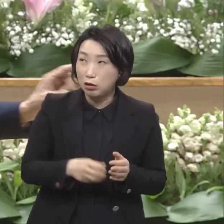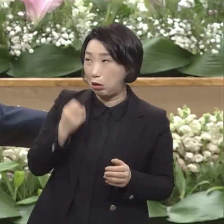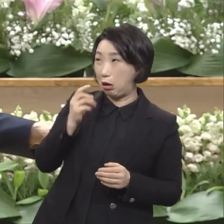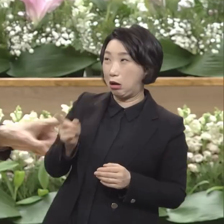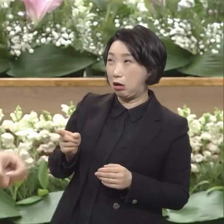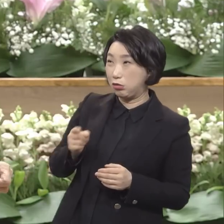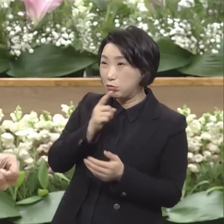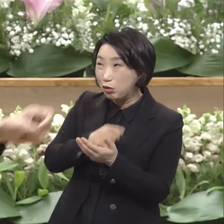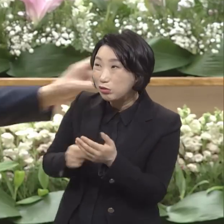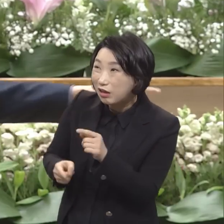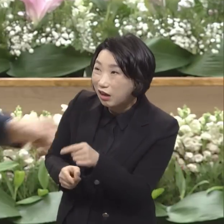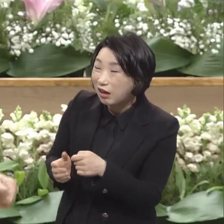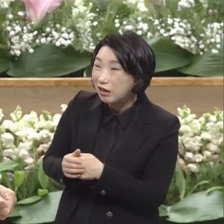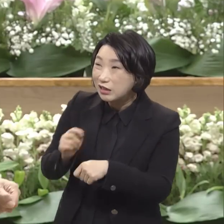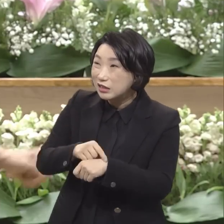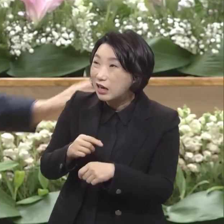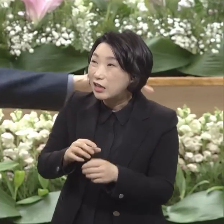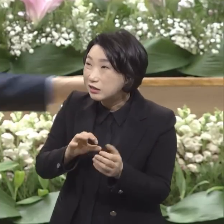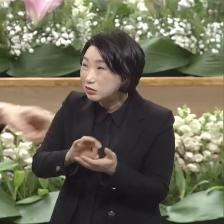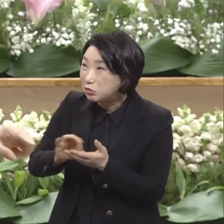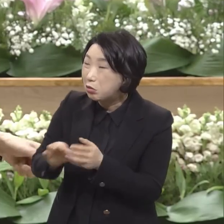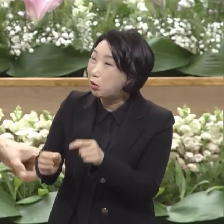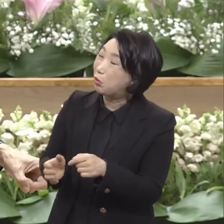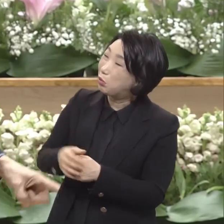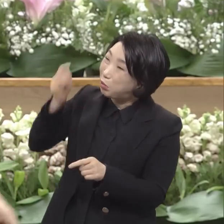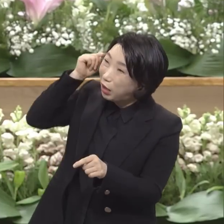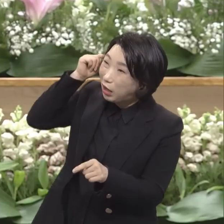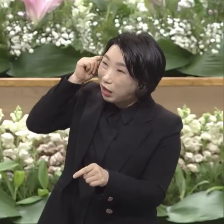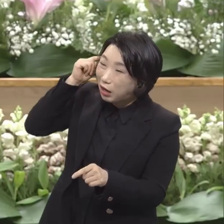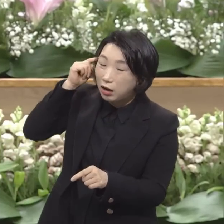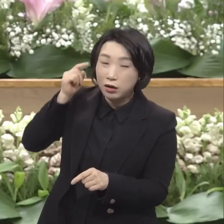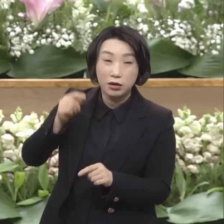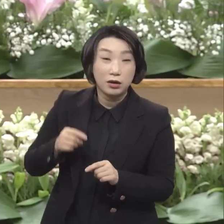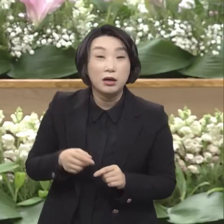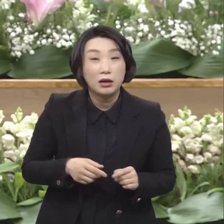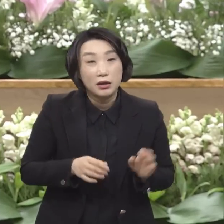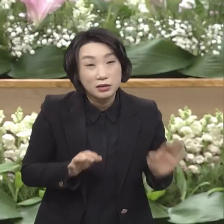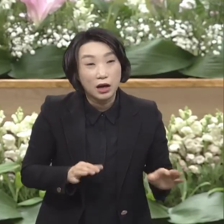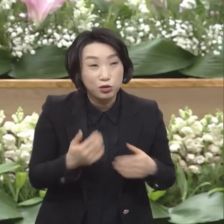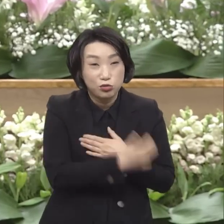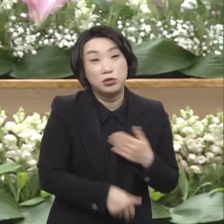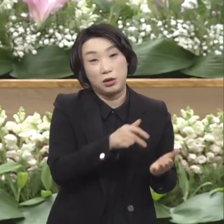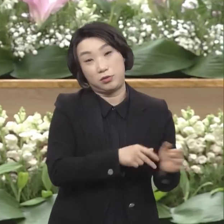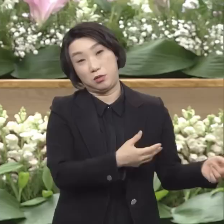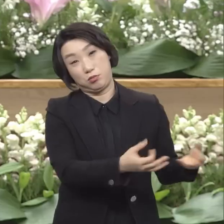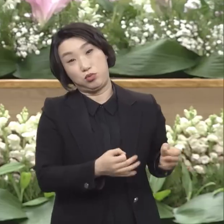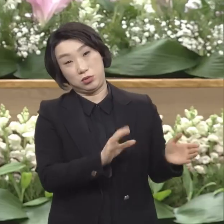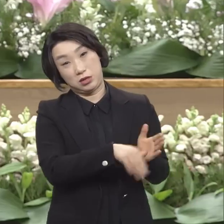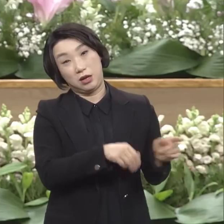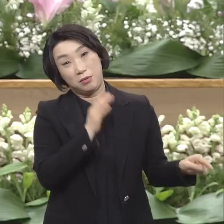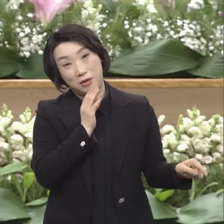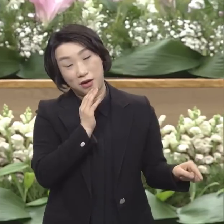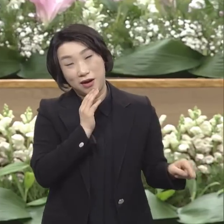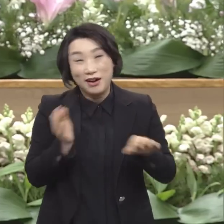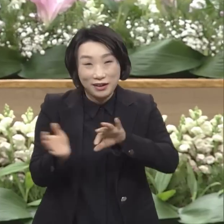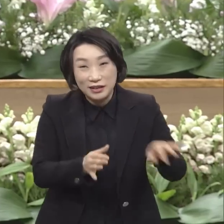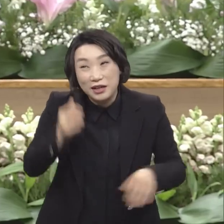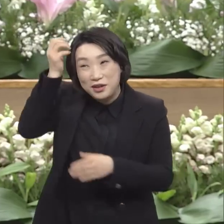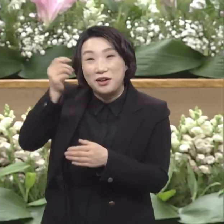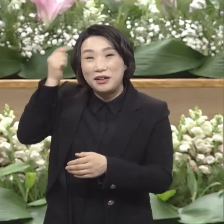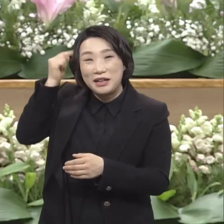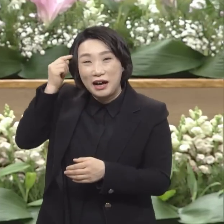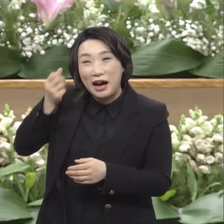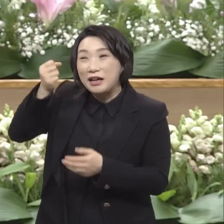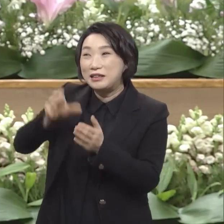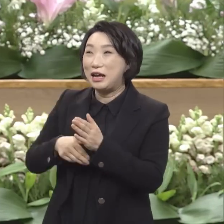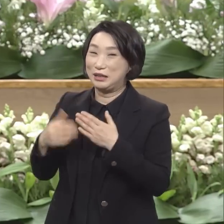이상하고 손해보고 시간 뺏기고 뭐 저런 짓을 하나 모르겠다. 육신이 볼 때 그렇다 이 말이오. 그러나 영이 볼 때는